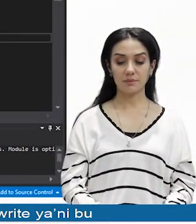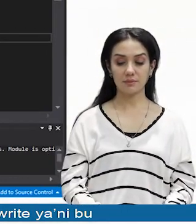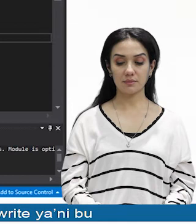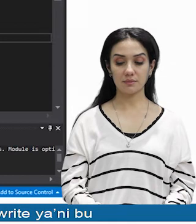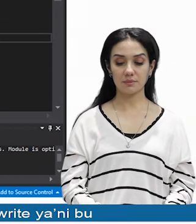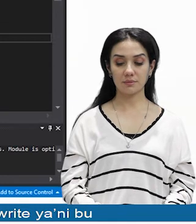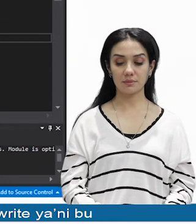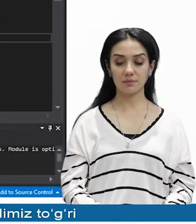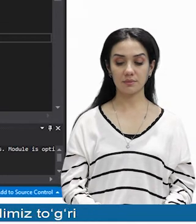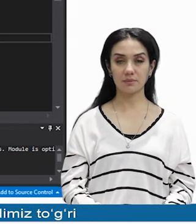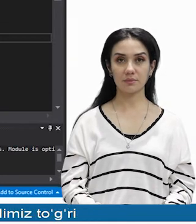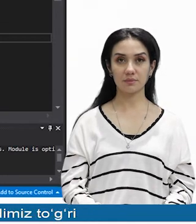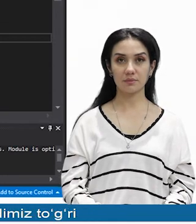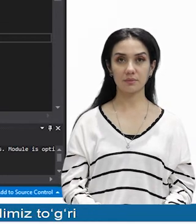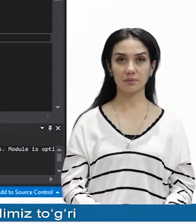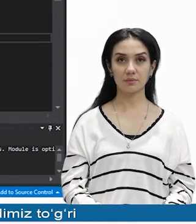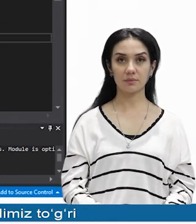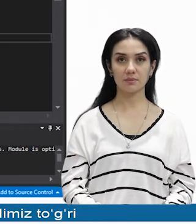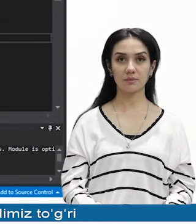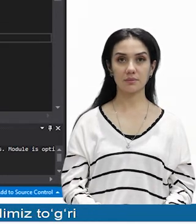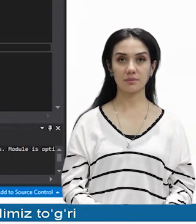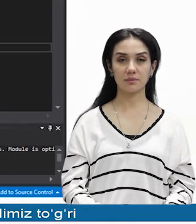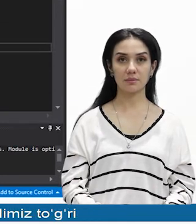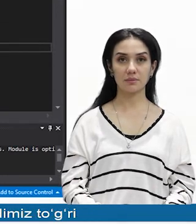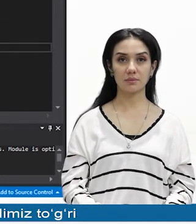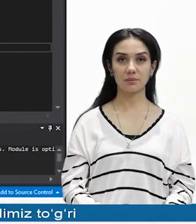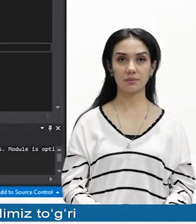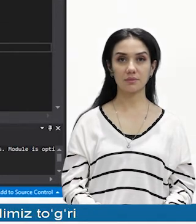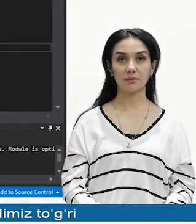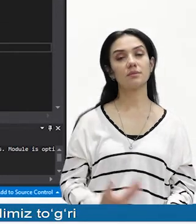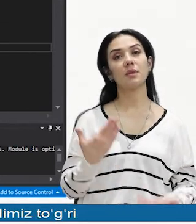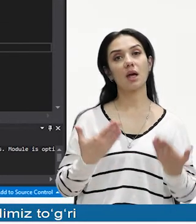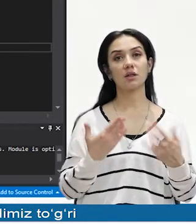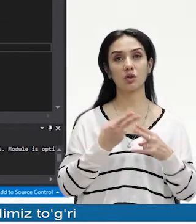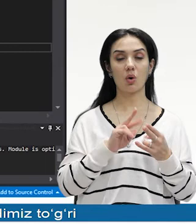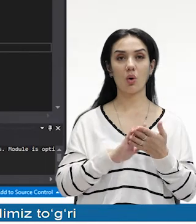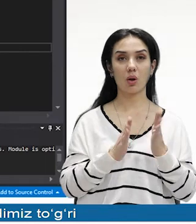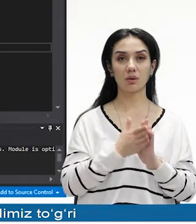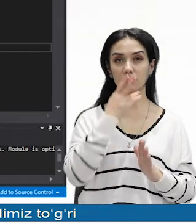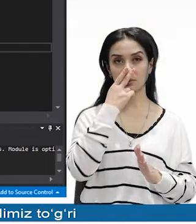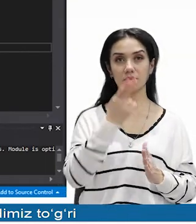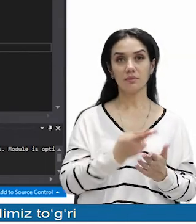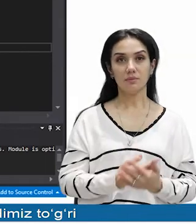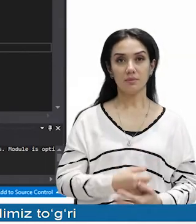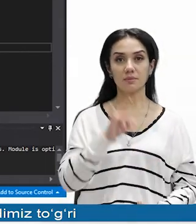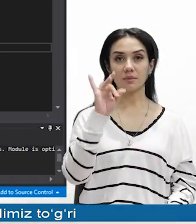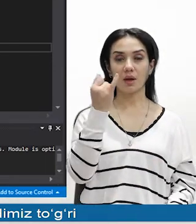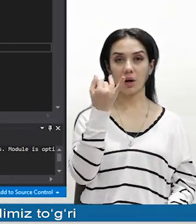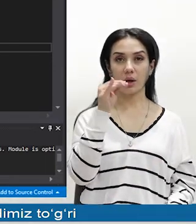0 ga teng, 0 ga teng, ha? 0 ga teng, keyin aks holda, ya'ni aks holda